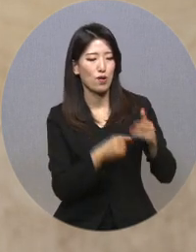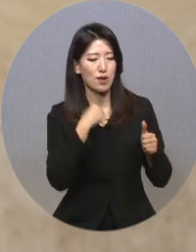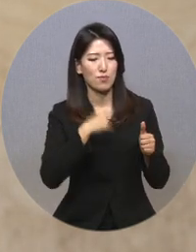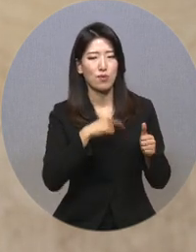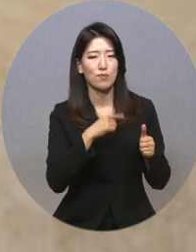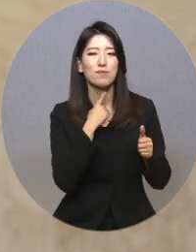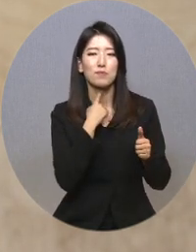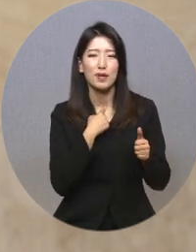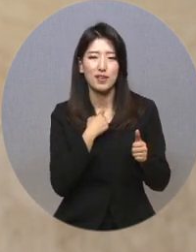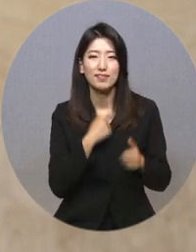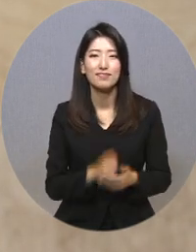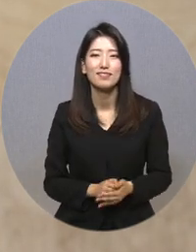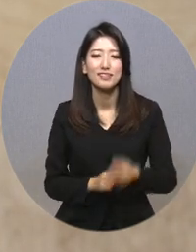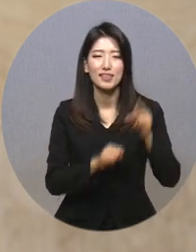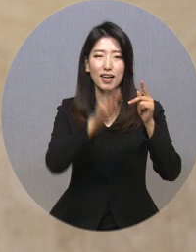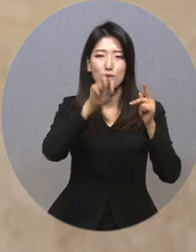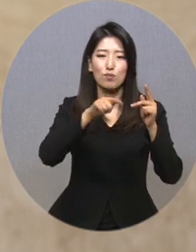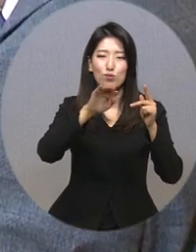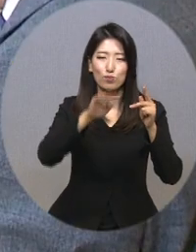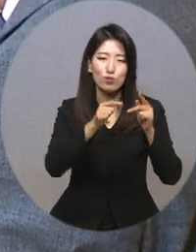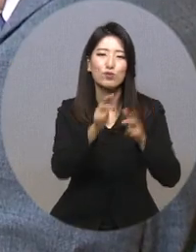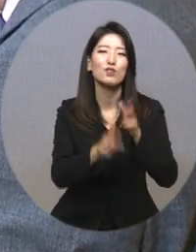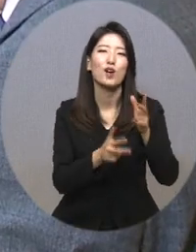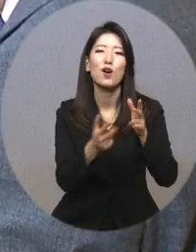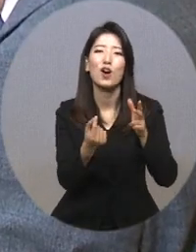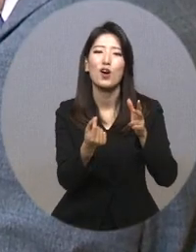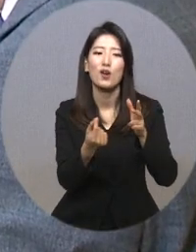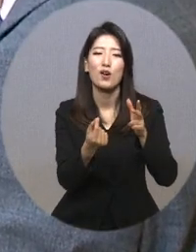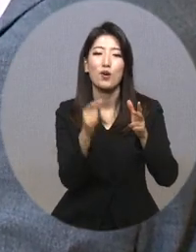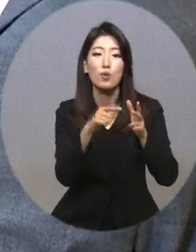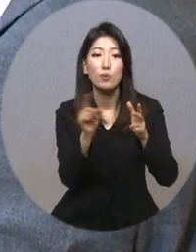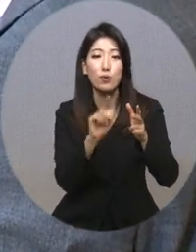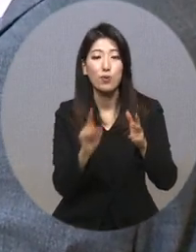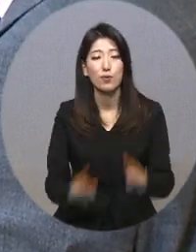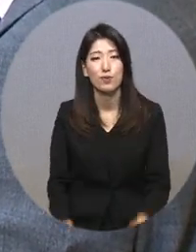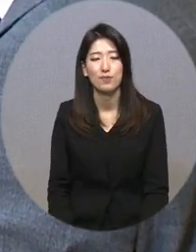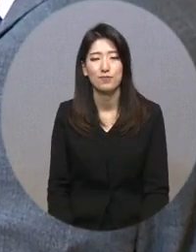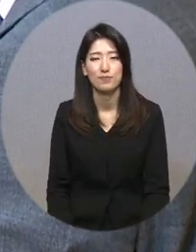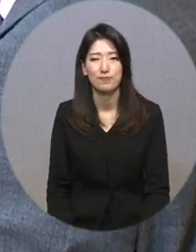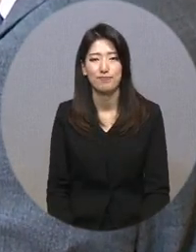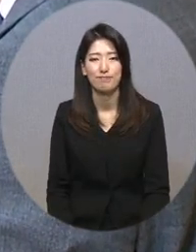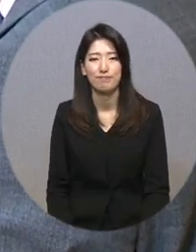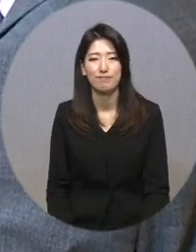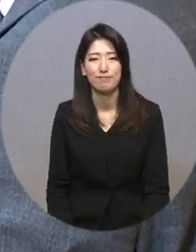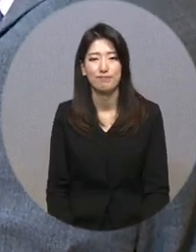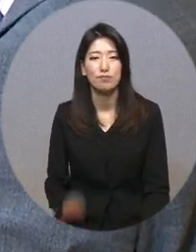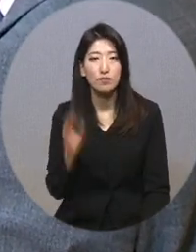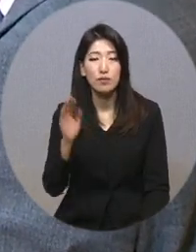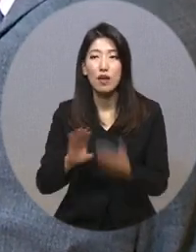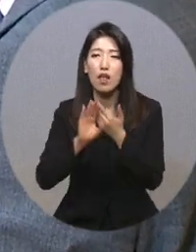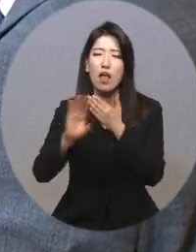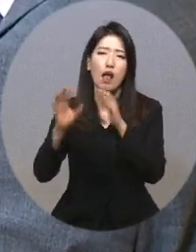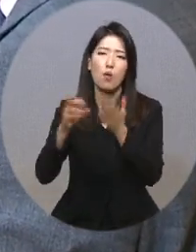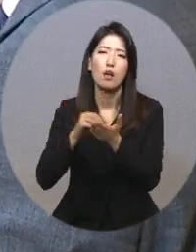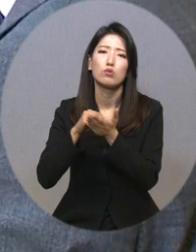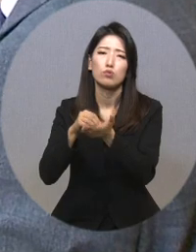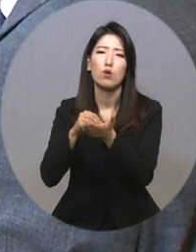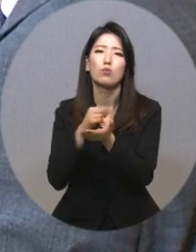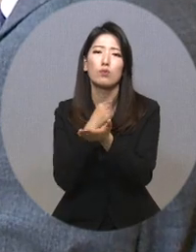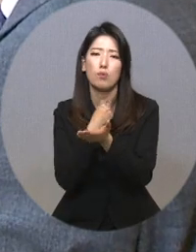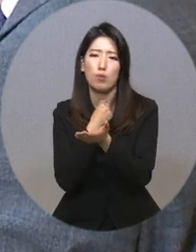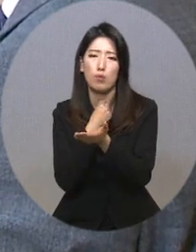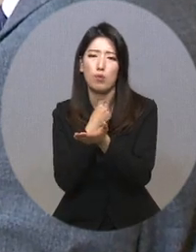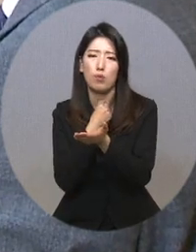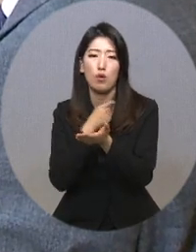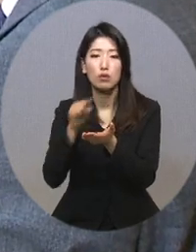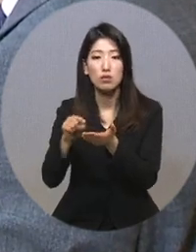그만 말씀하신 것처럼 K-MOVE 사업이 네. 대단해요. K-MOVE 사업은 잘 아시겠지만은 우리 학생들이 해외 취업을 나가고 싶어 하거든요. 네. 그러면 그